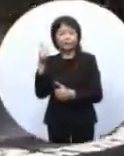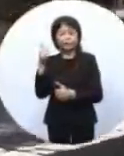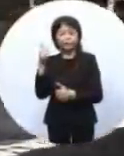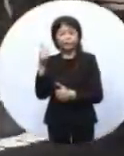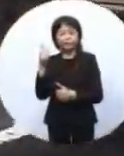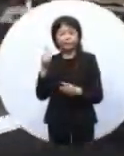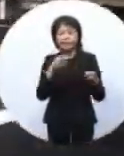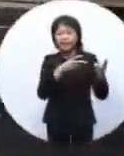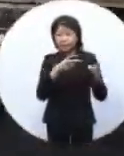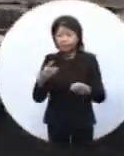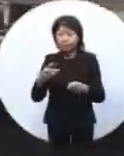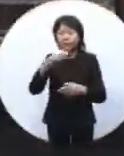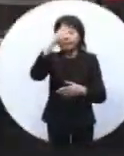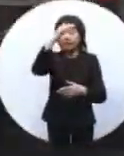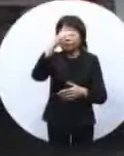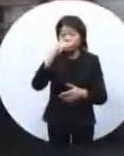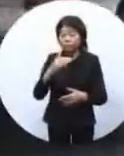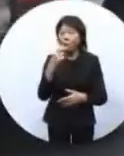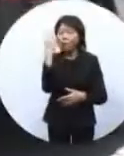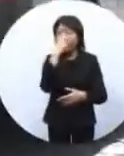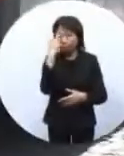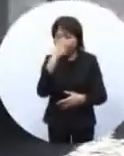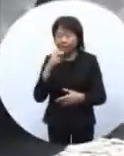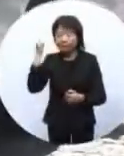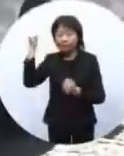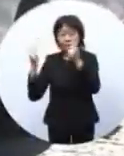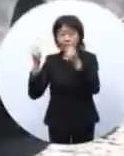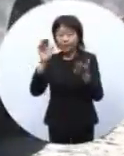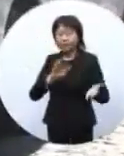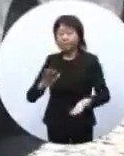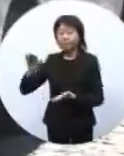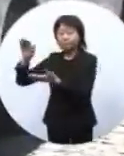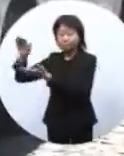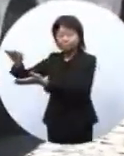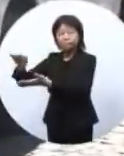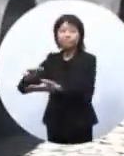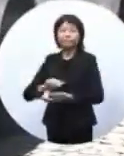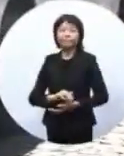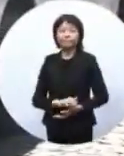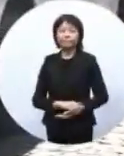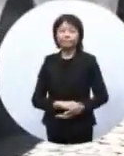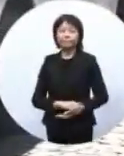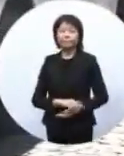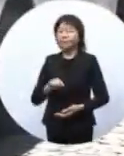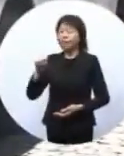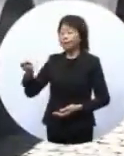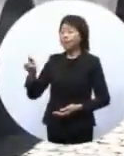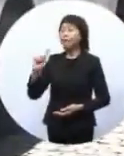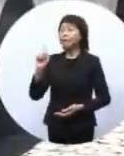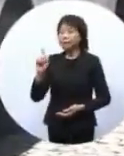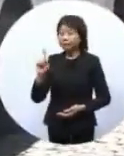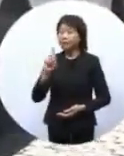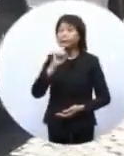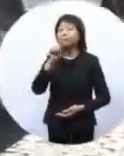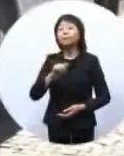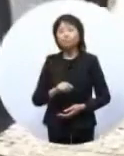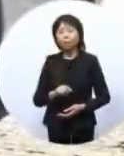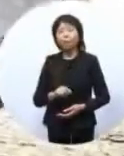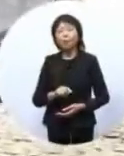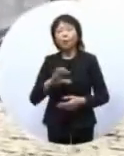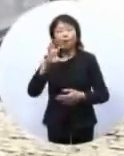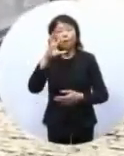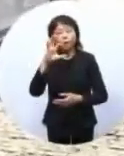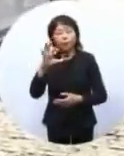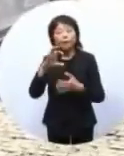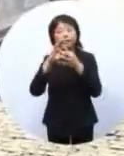用意したリストで確認し、車に積み込んでいきます。 荷物の中身はですね、主にトイレ